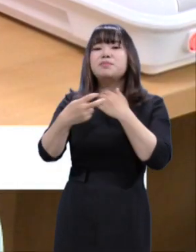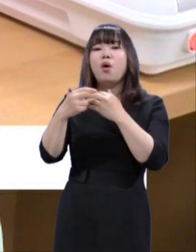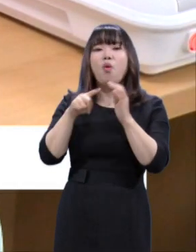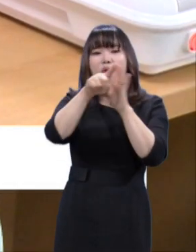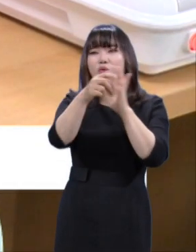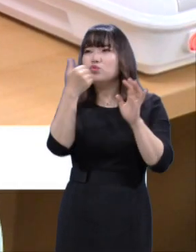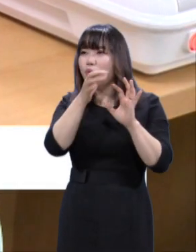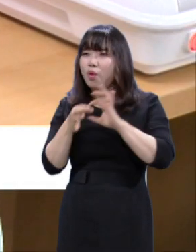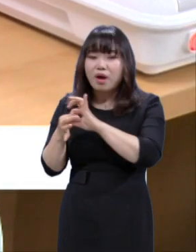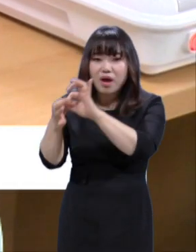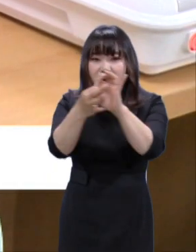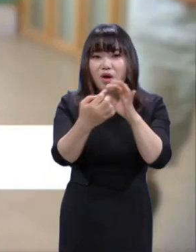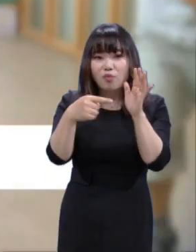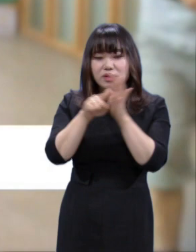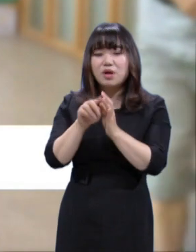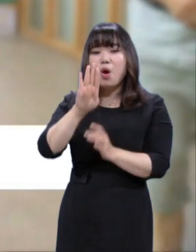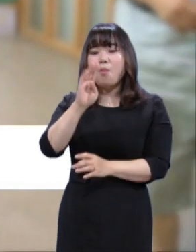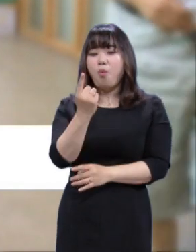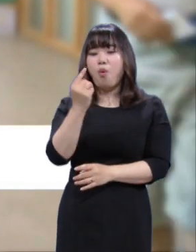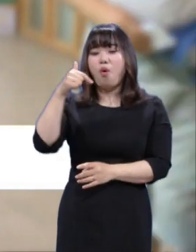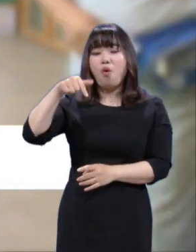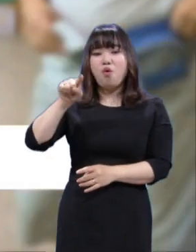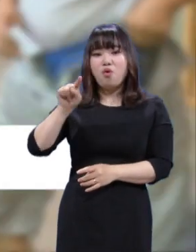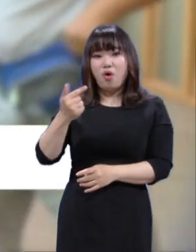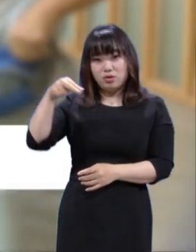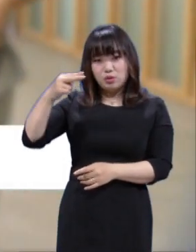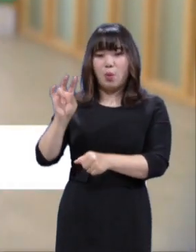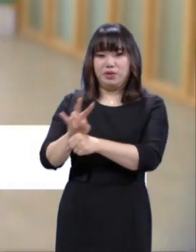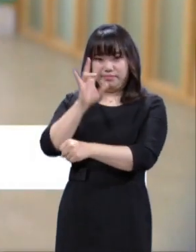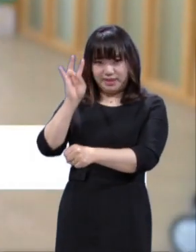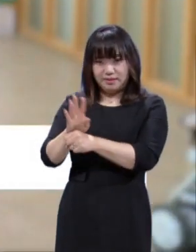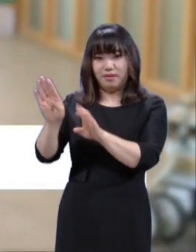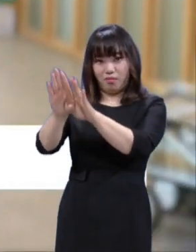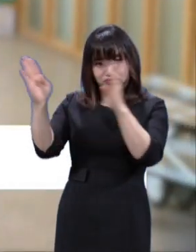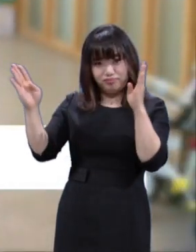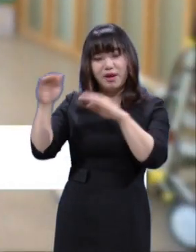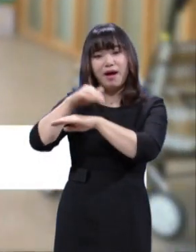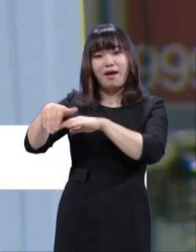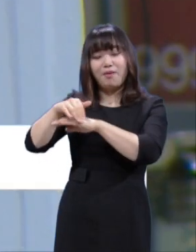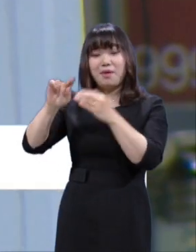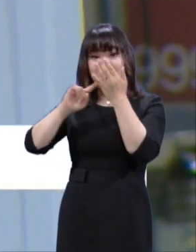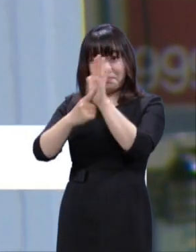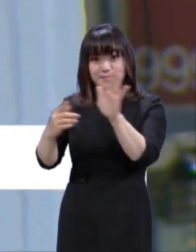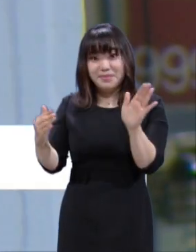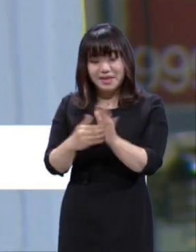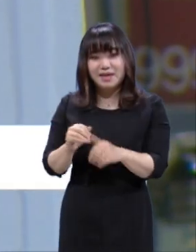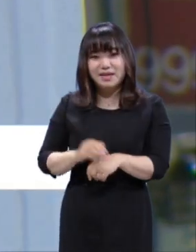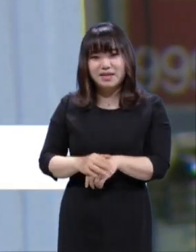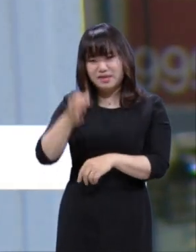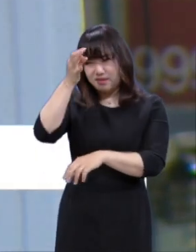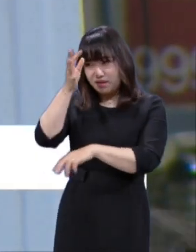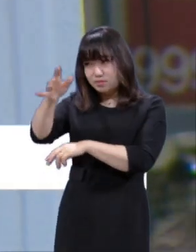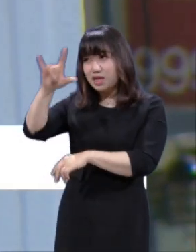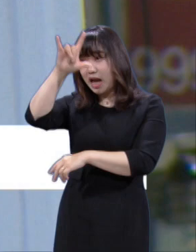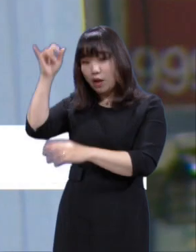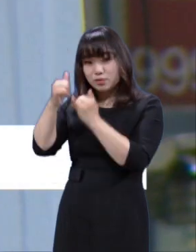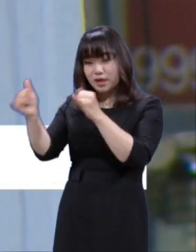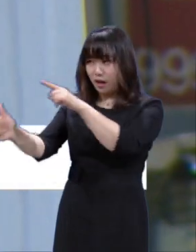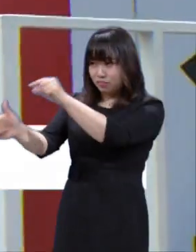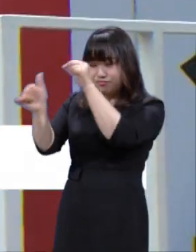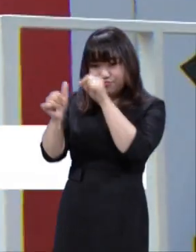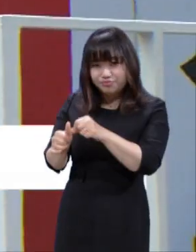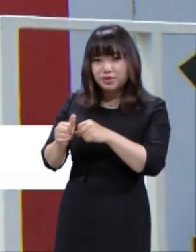있도록 하는 보건소 365일 24시간 개방 공약을 내세웁니다. 전문직 간호사들을 추가